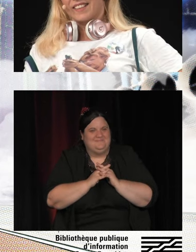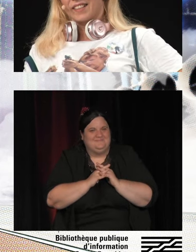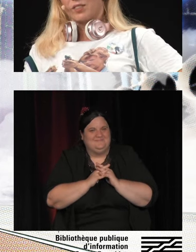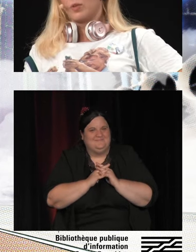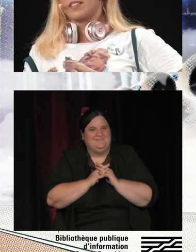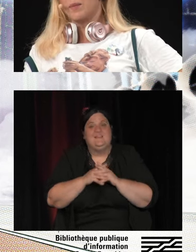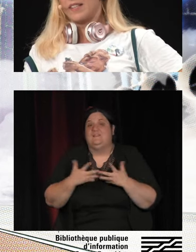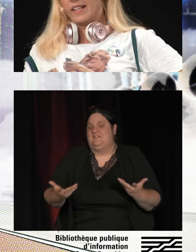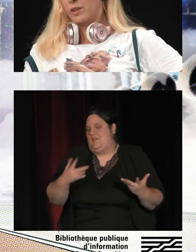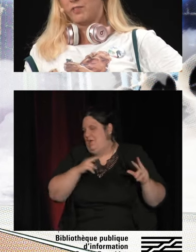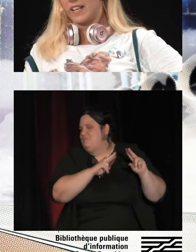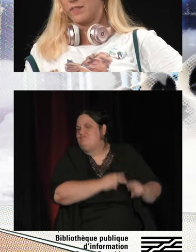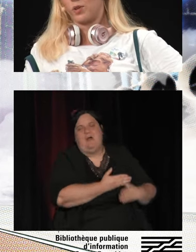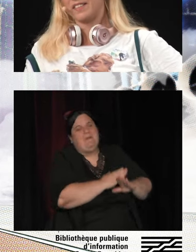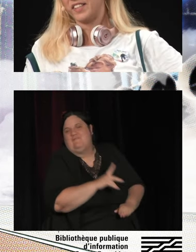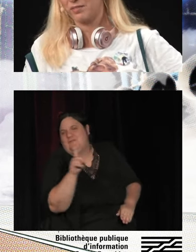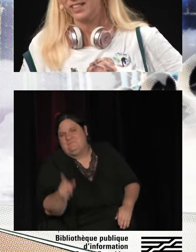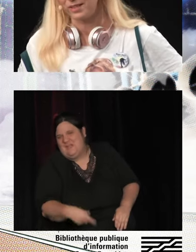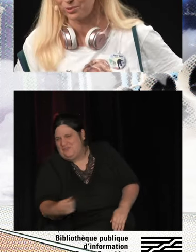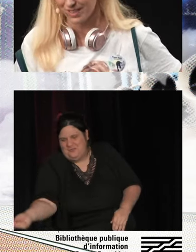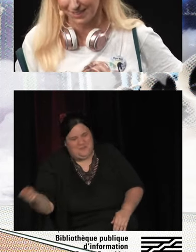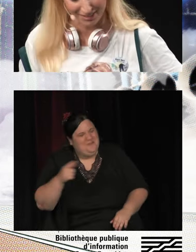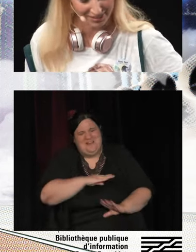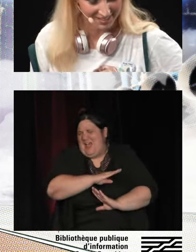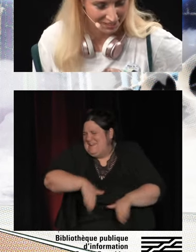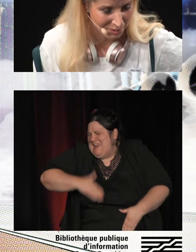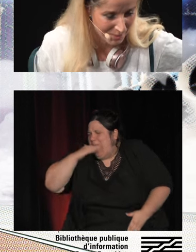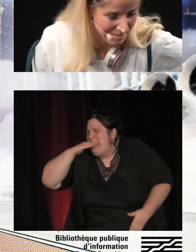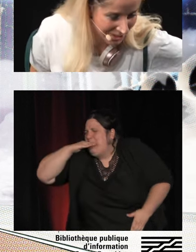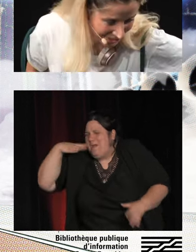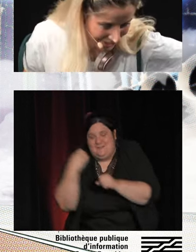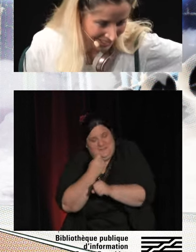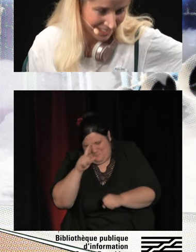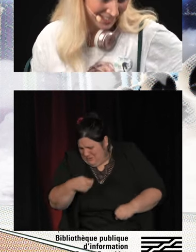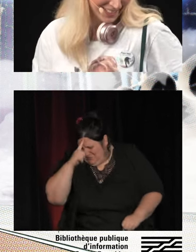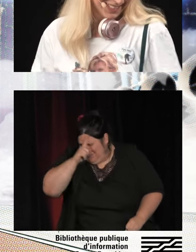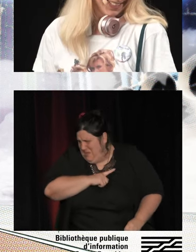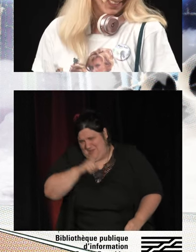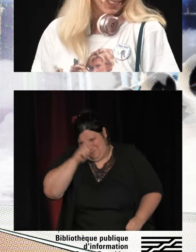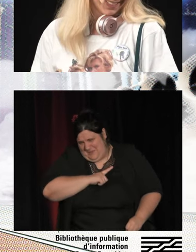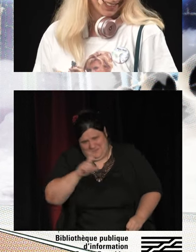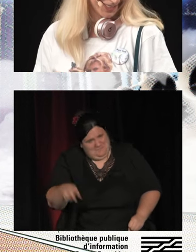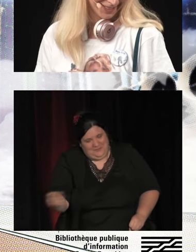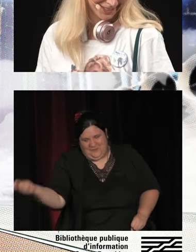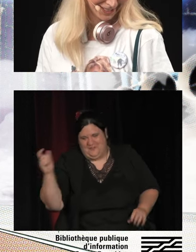Ah. Tout est scripté, hein. Le fait d'arriver sur la dernière vie, tout ça, c'était complètement...